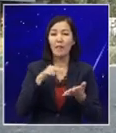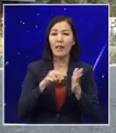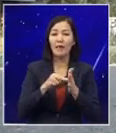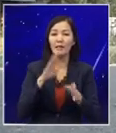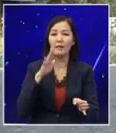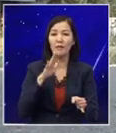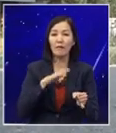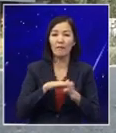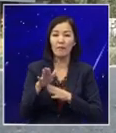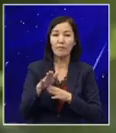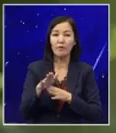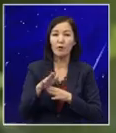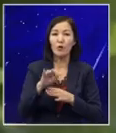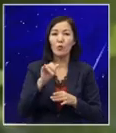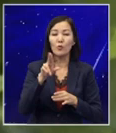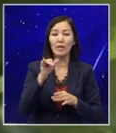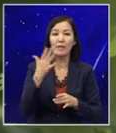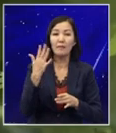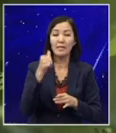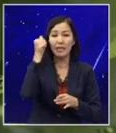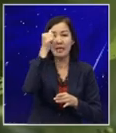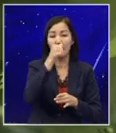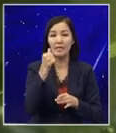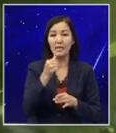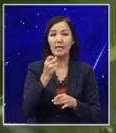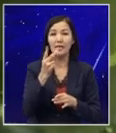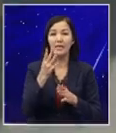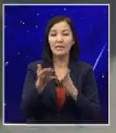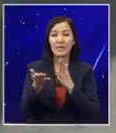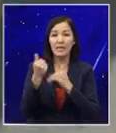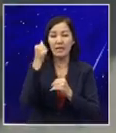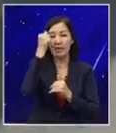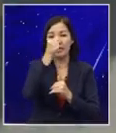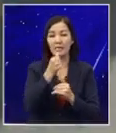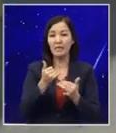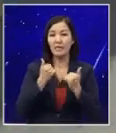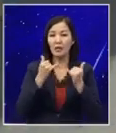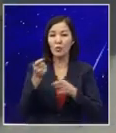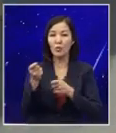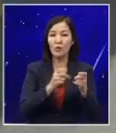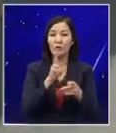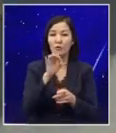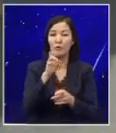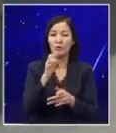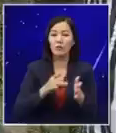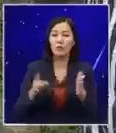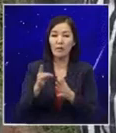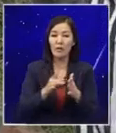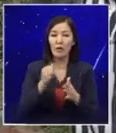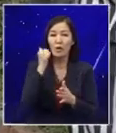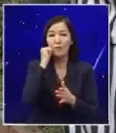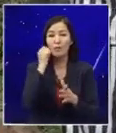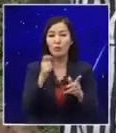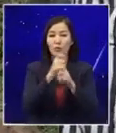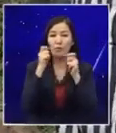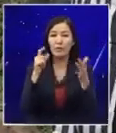награждена знаком «Ударник 10-й пятилетки». Стоит отметить, несколько лет назад ее труды были отмечены и руководством Коксузского района. Култай Апа подарили